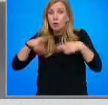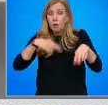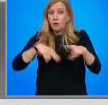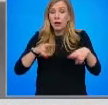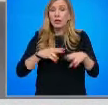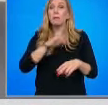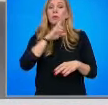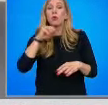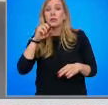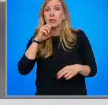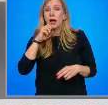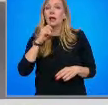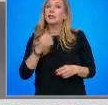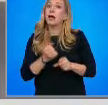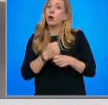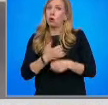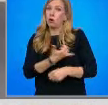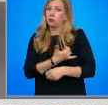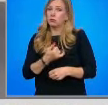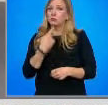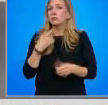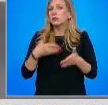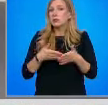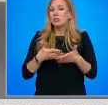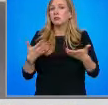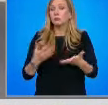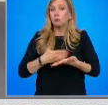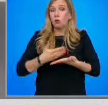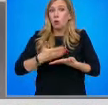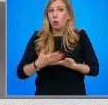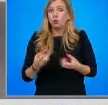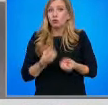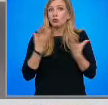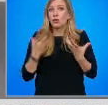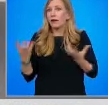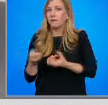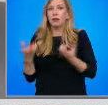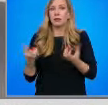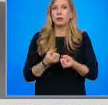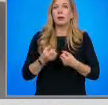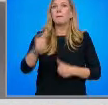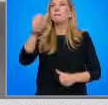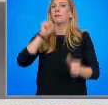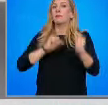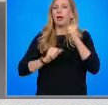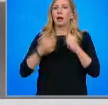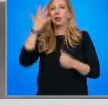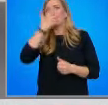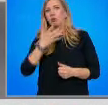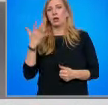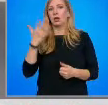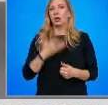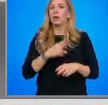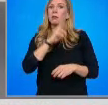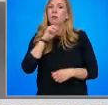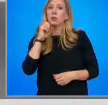алкохол и наркотици започва МВР заради зачестилите случаи на хванати, пияни и другирани полицаи, които шофират.